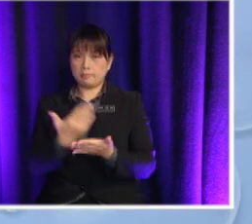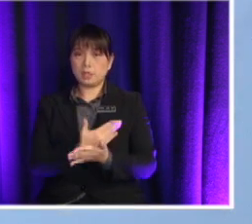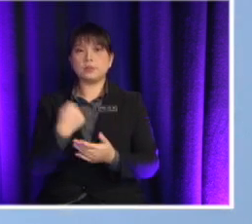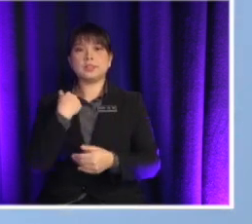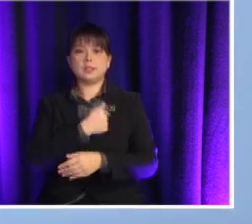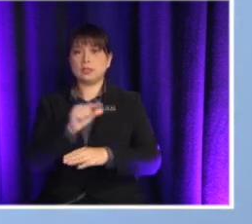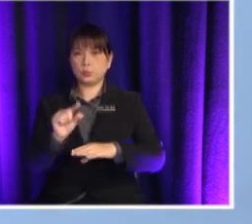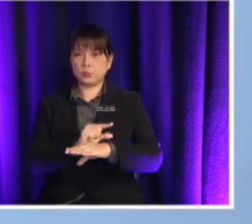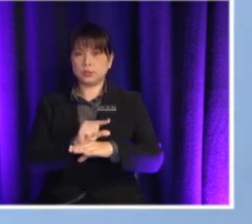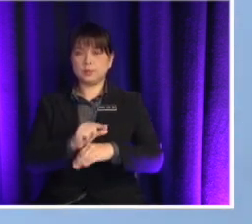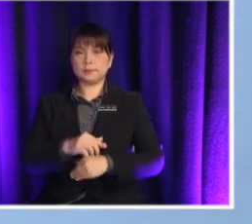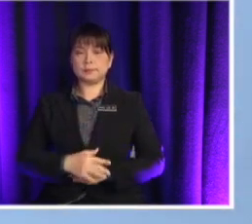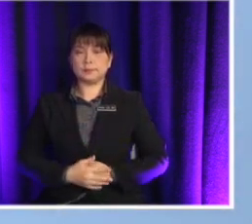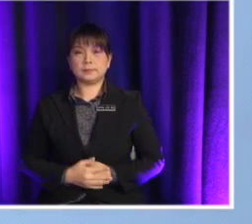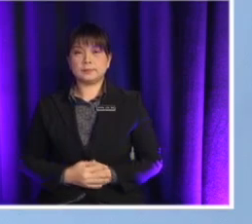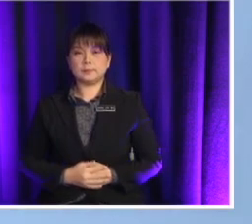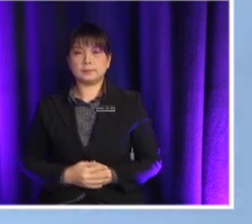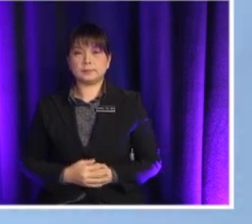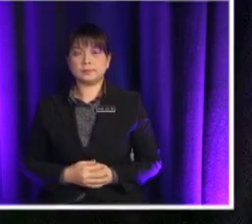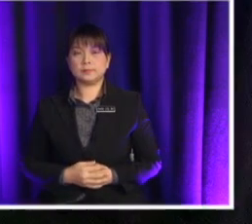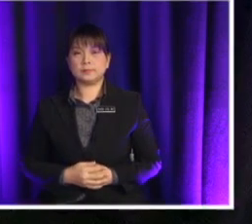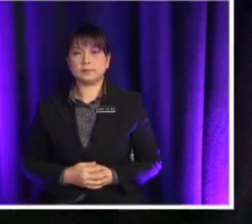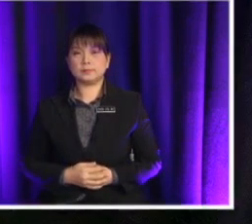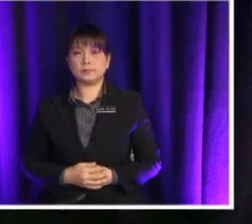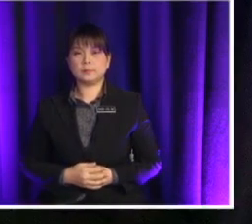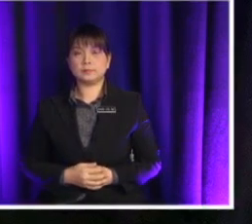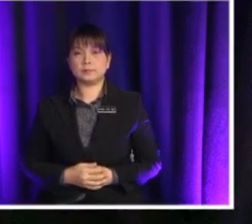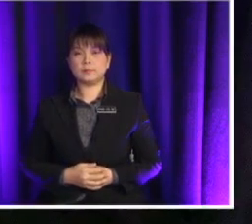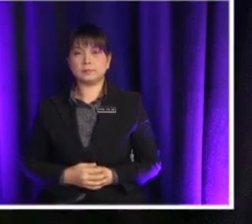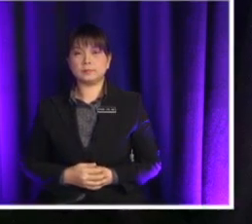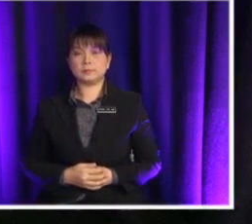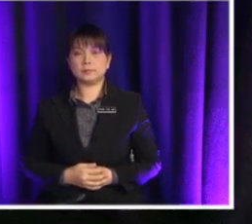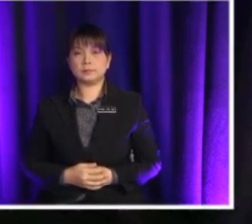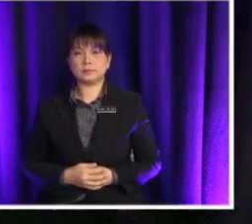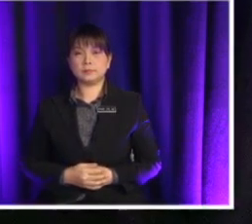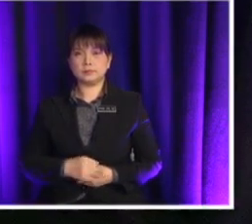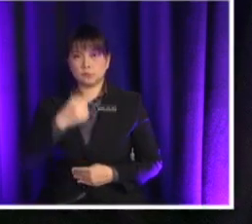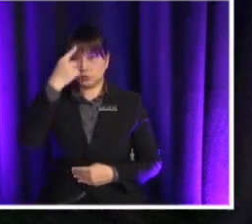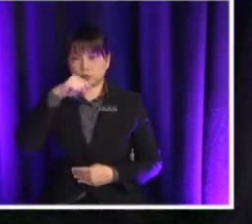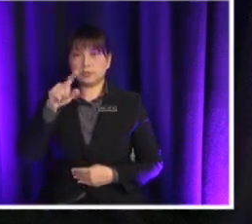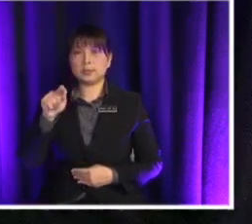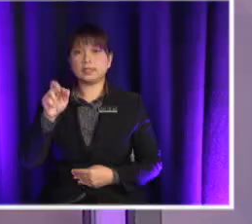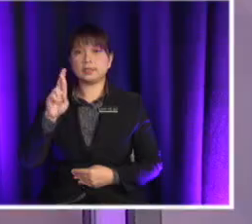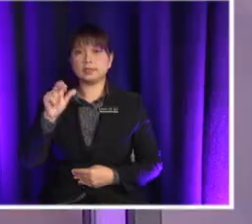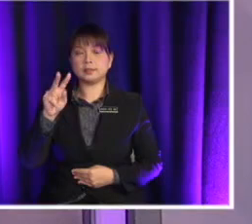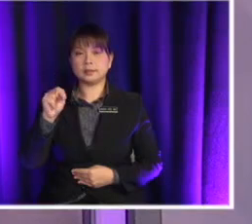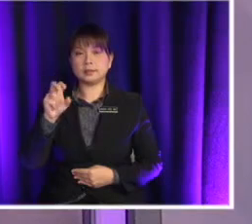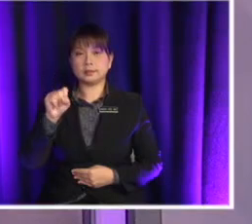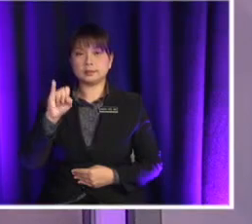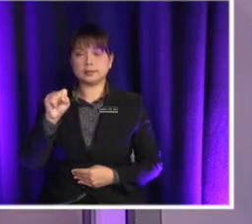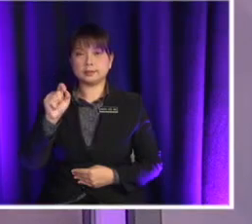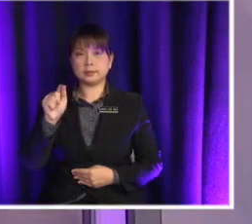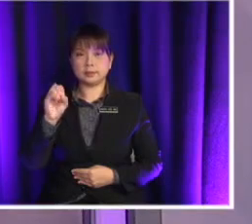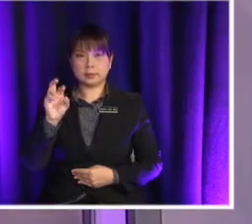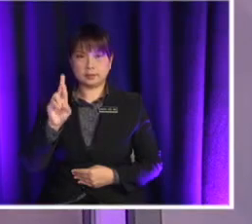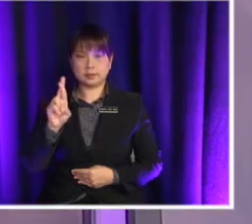Okey. Gunakan dia. Okey, yang sini bermaksud untuk transistor Aiman. Okey, untuk transistor tadi kita kata transistor